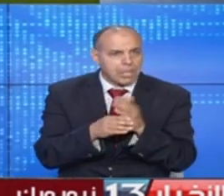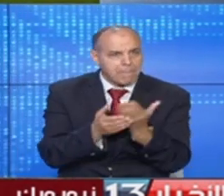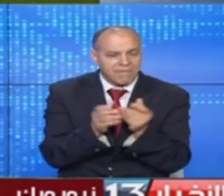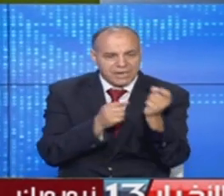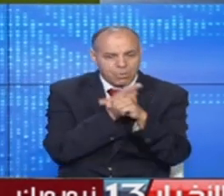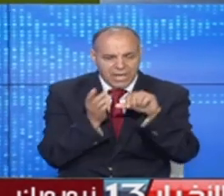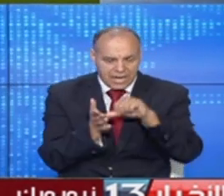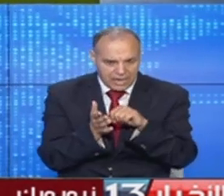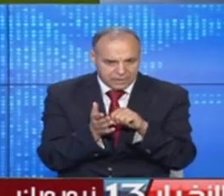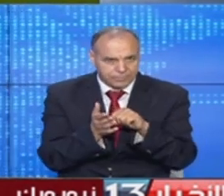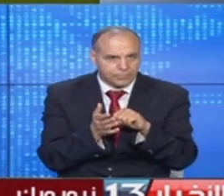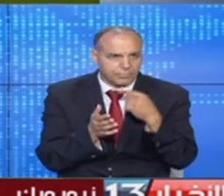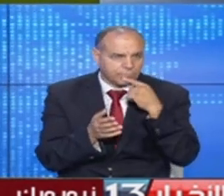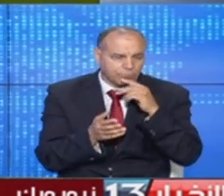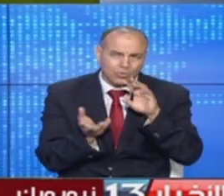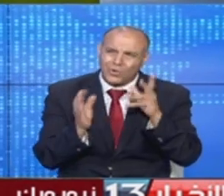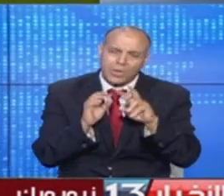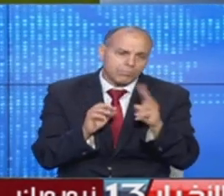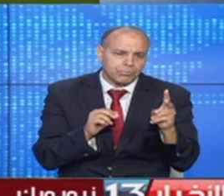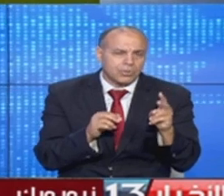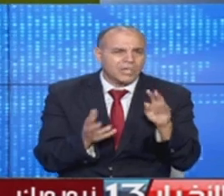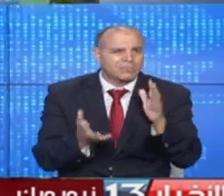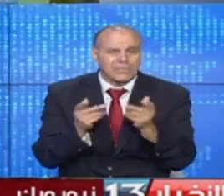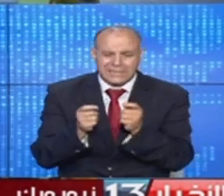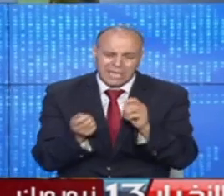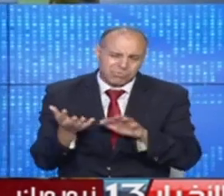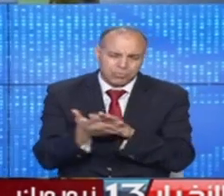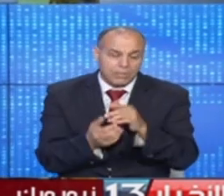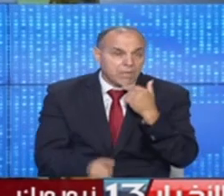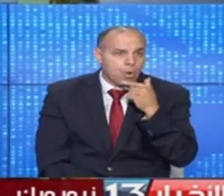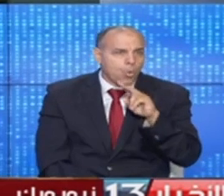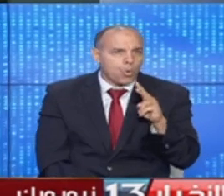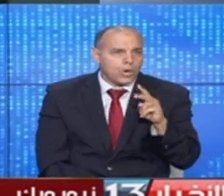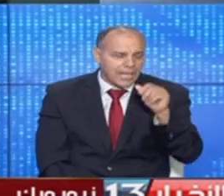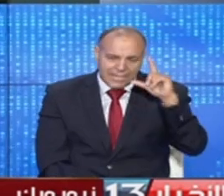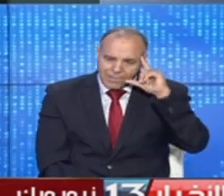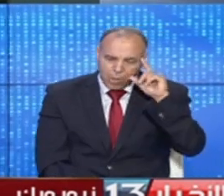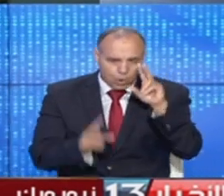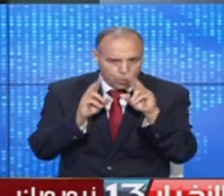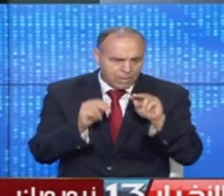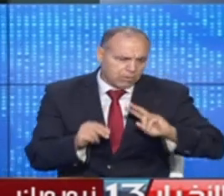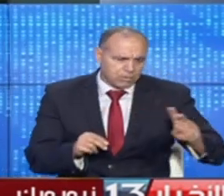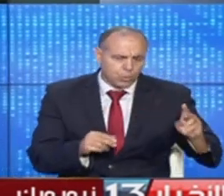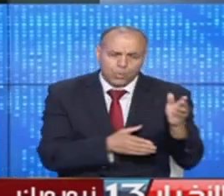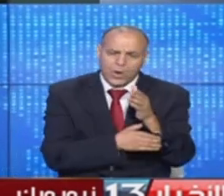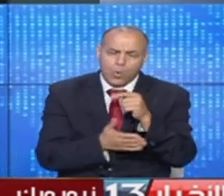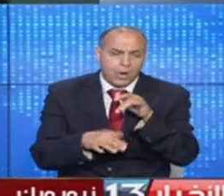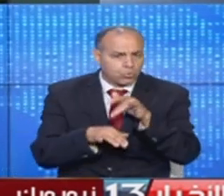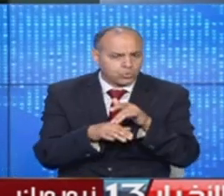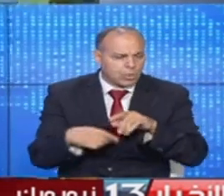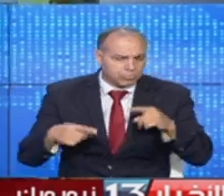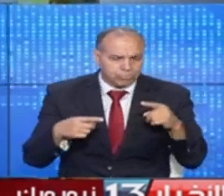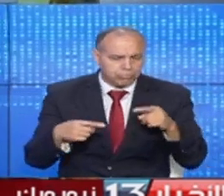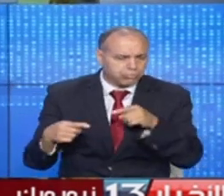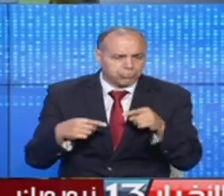الايراني والتنوع البيئي والاضطرابات السياسيه في كل من ليبيا ولبنان وغيرها من الدول التي تهز